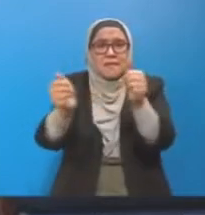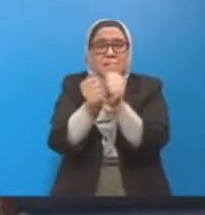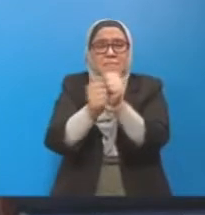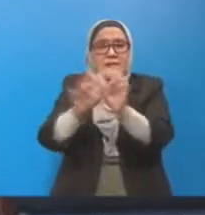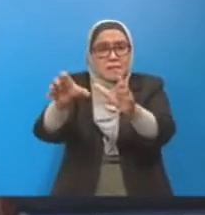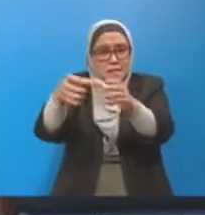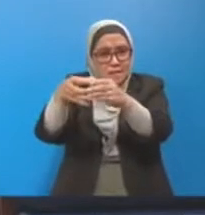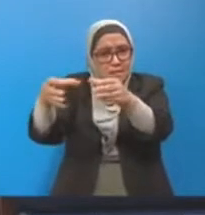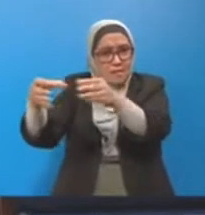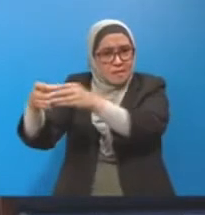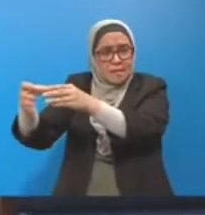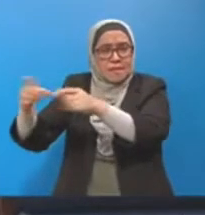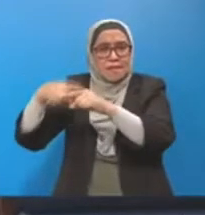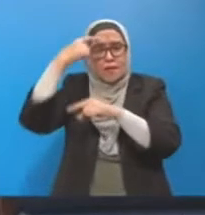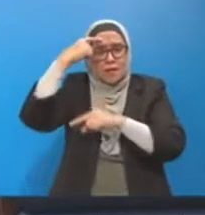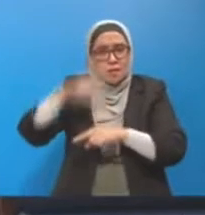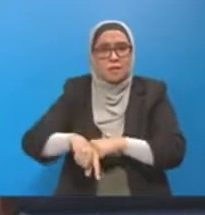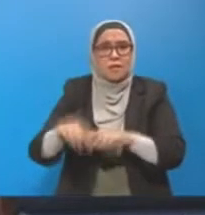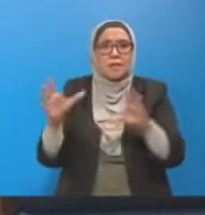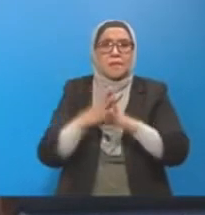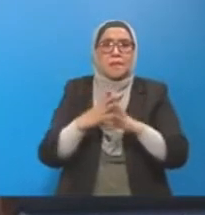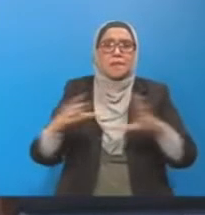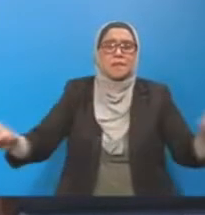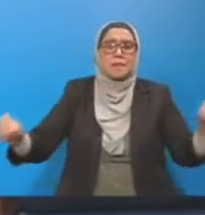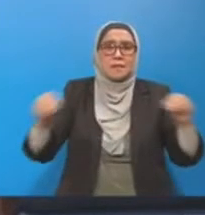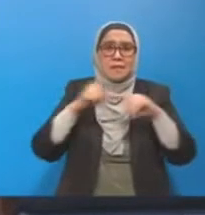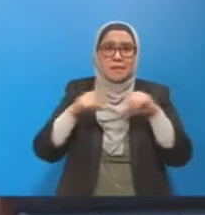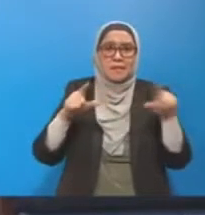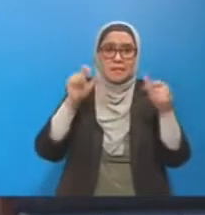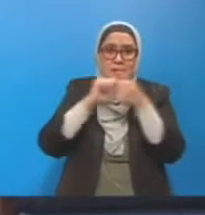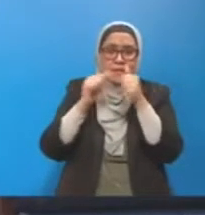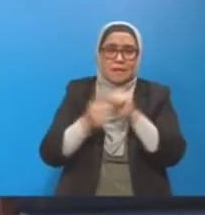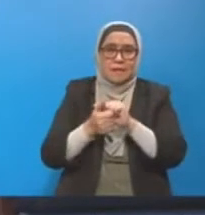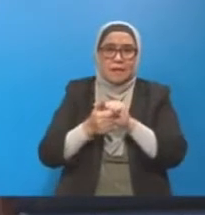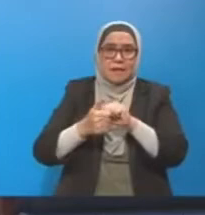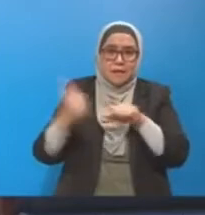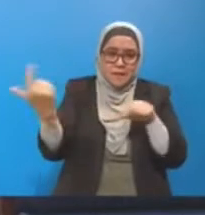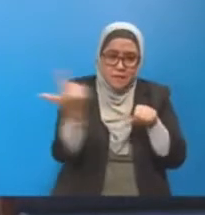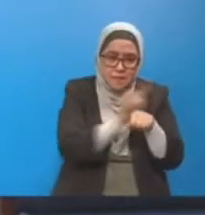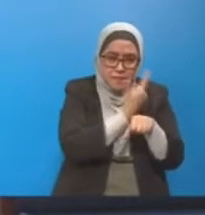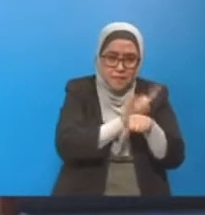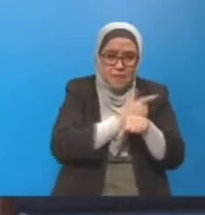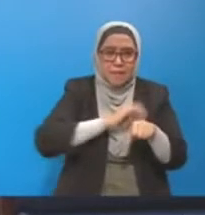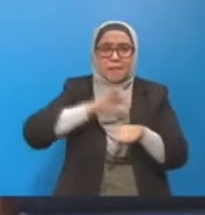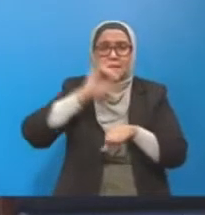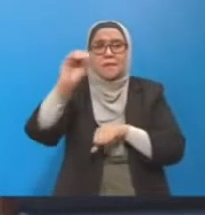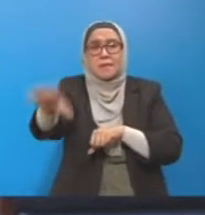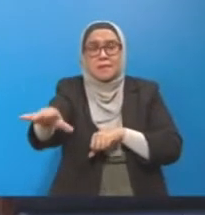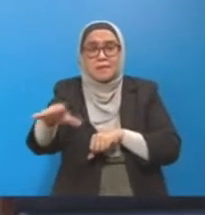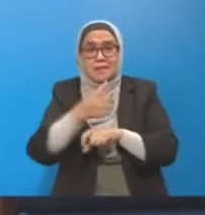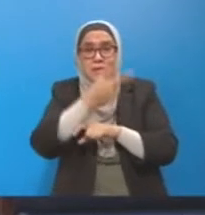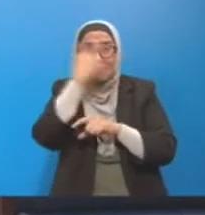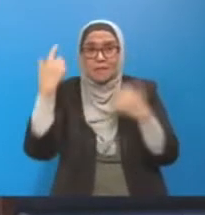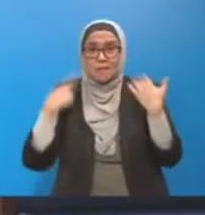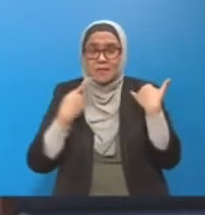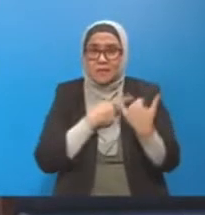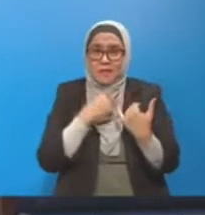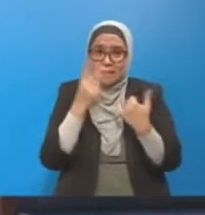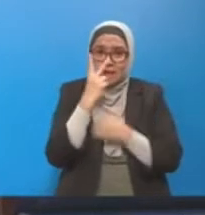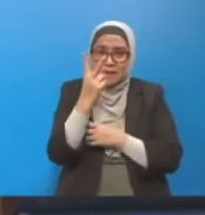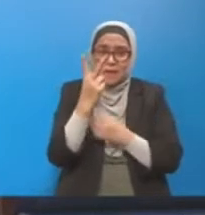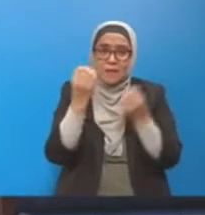mengadaptasi please antrian itu diteruskan diwaktu ini keren kita lihat banyak komen yang dilakukan oleh mereka